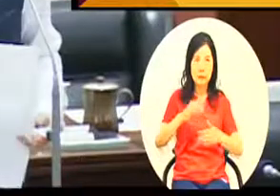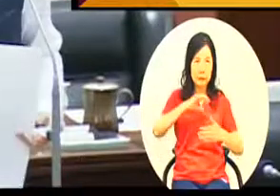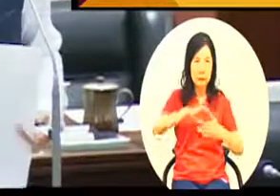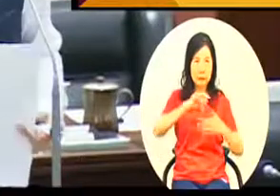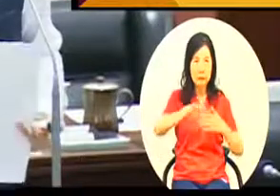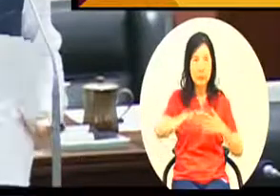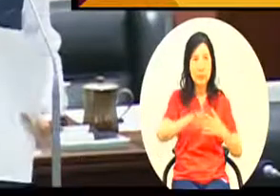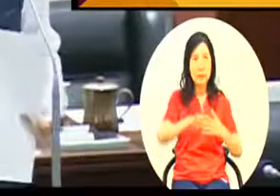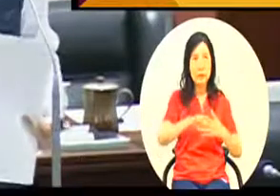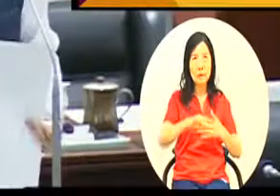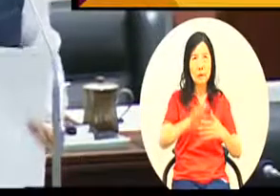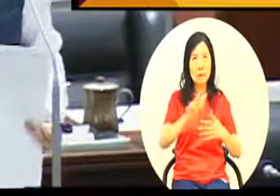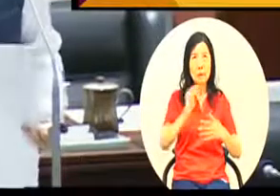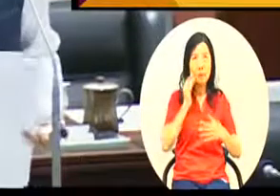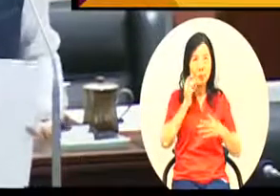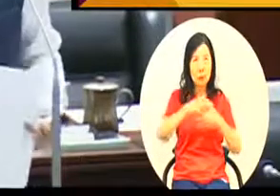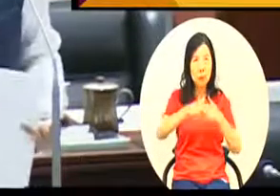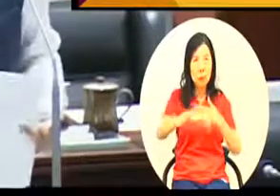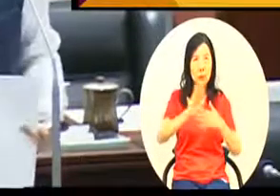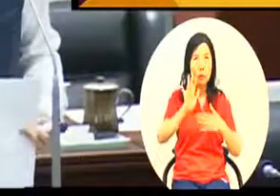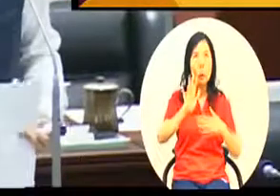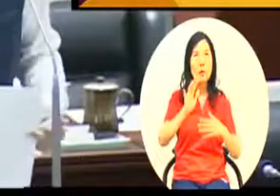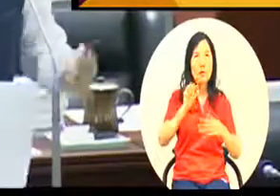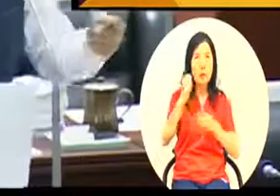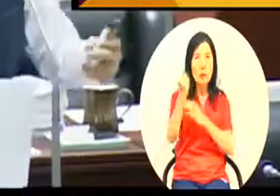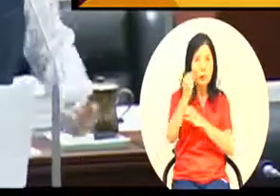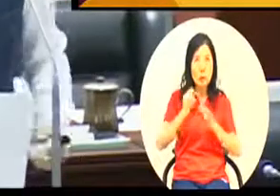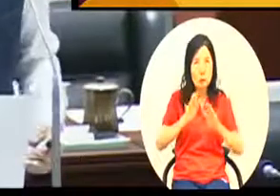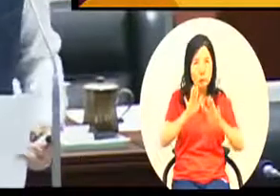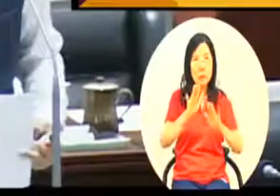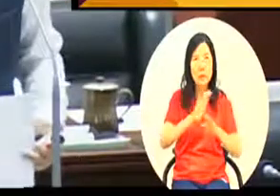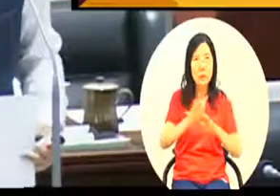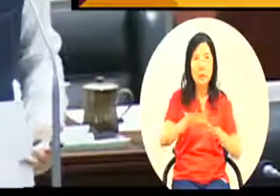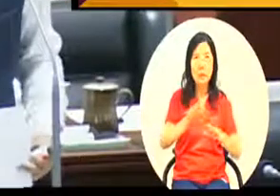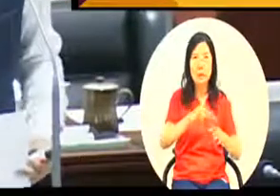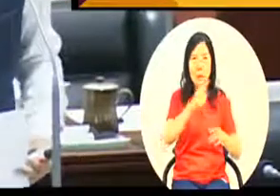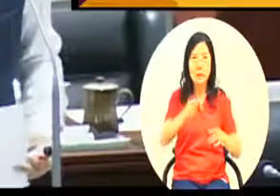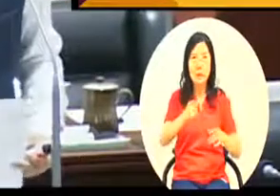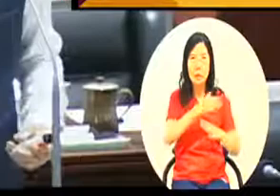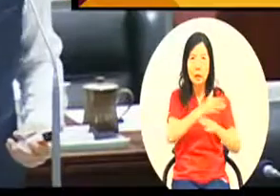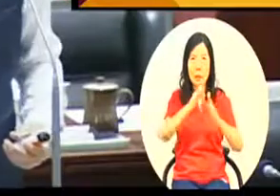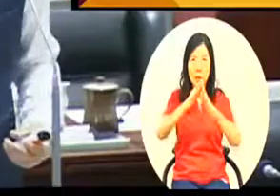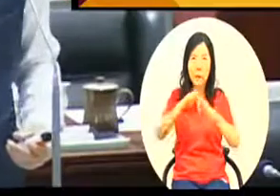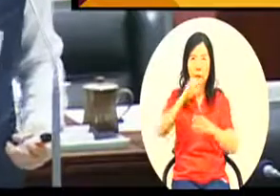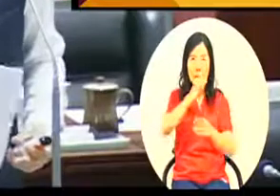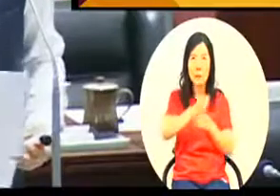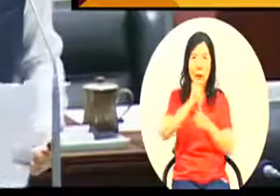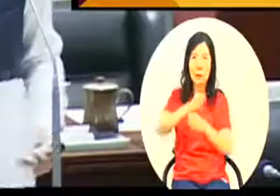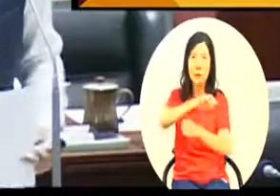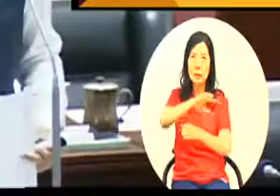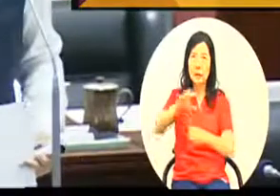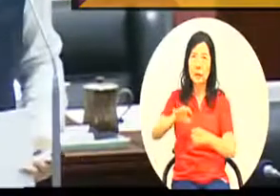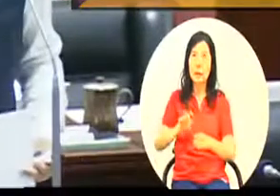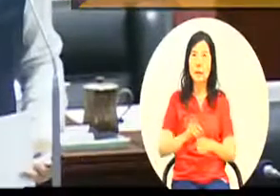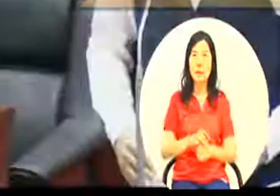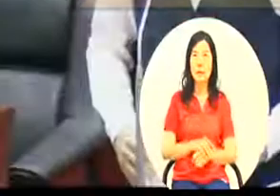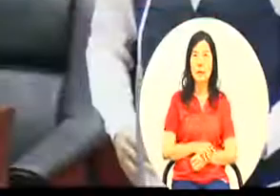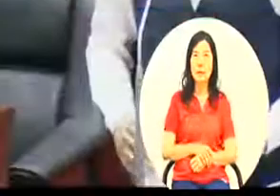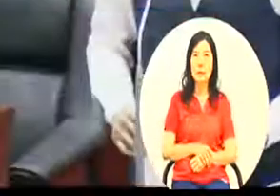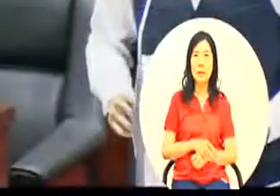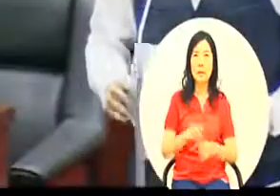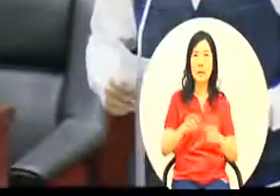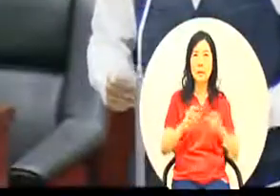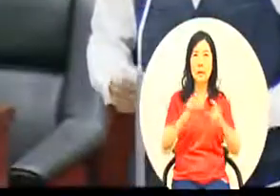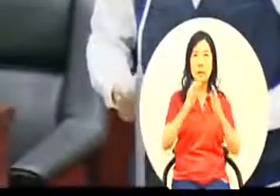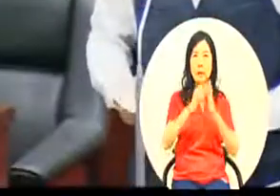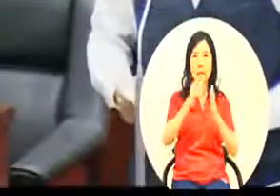是有如果缺失，我们还是有进步的空间。因为我接下去我要讲其他县市的做法，好，请先请局长范局长回答，谢谢。 局长